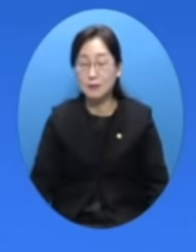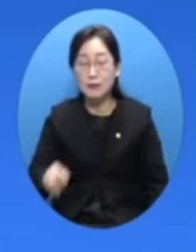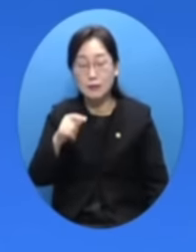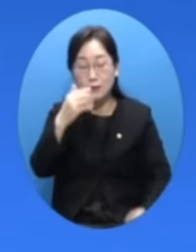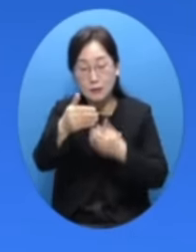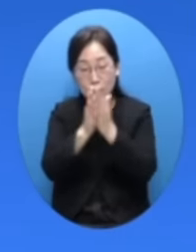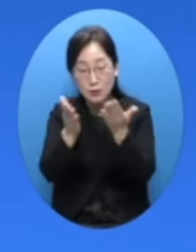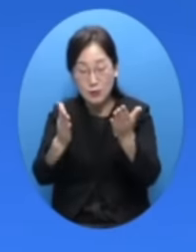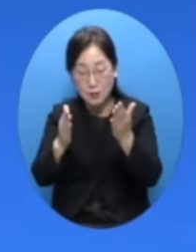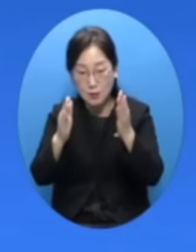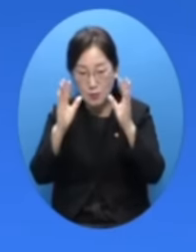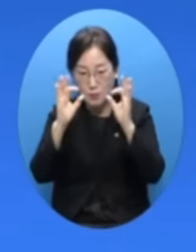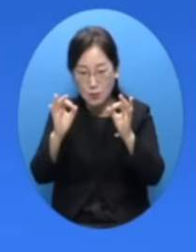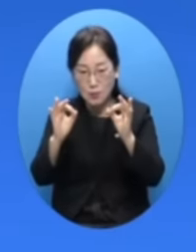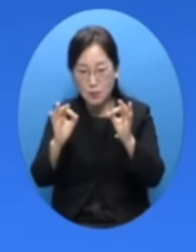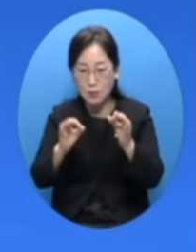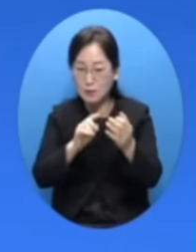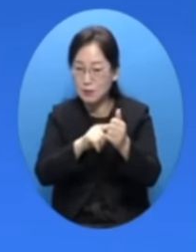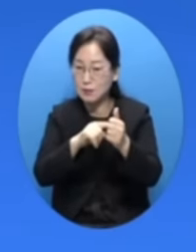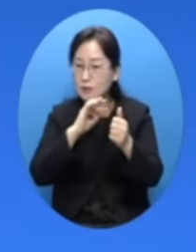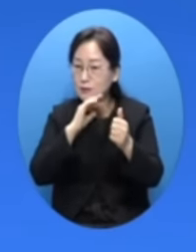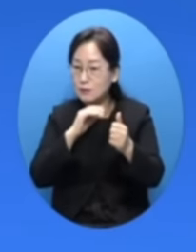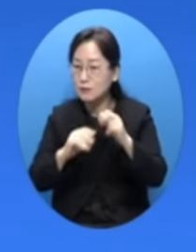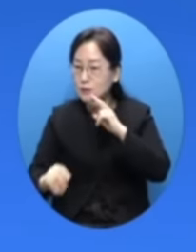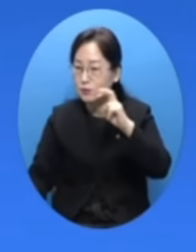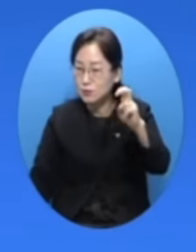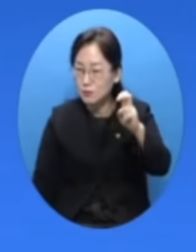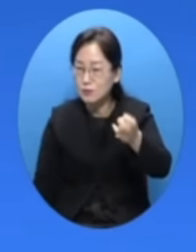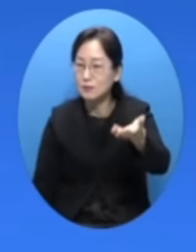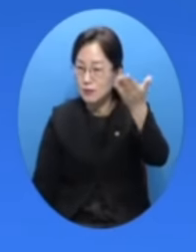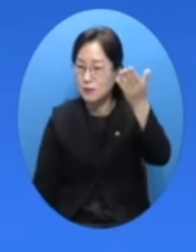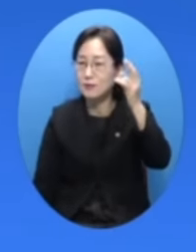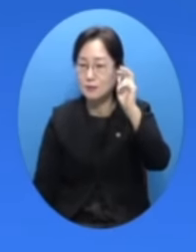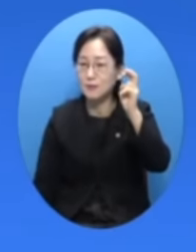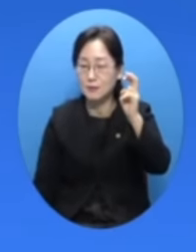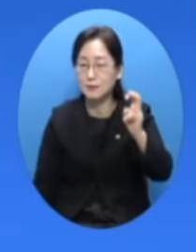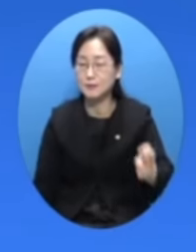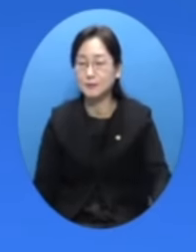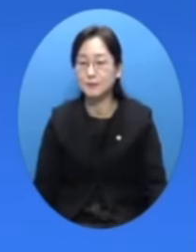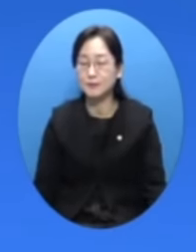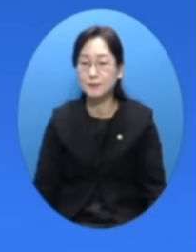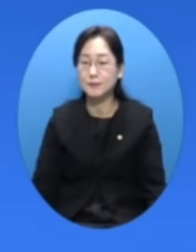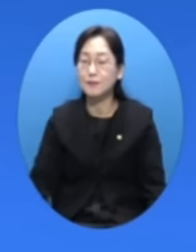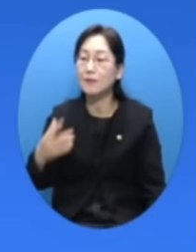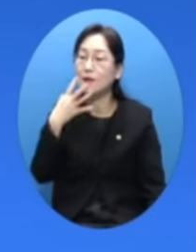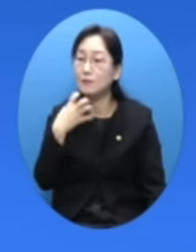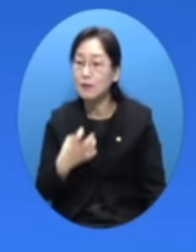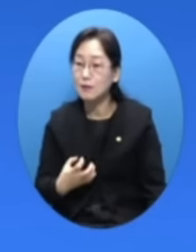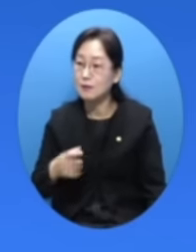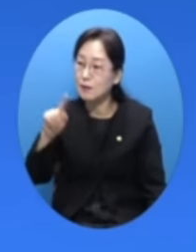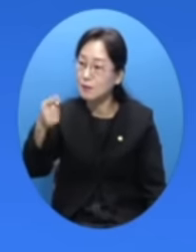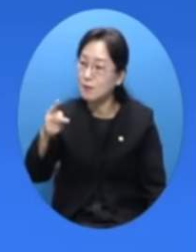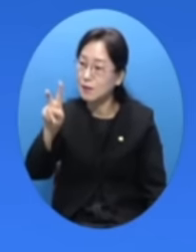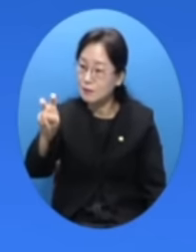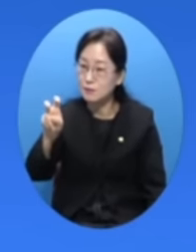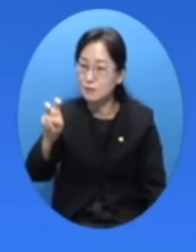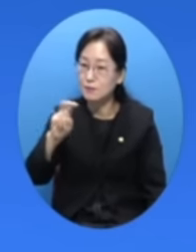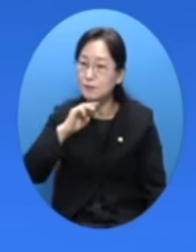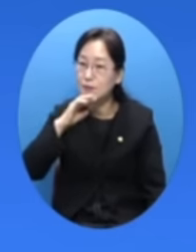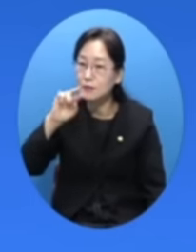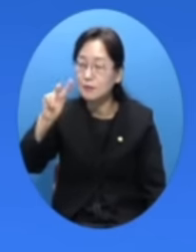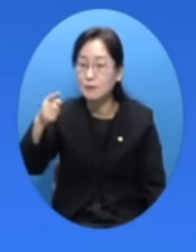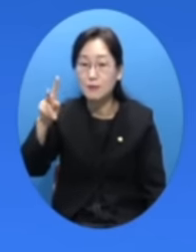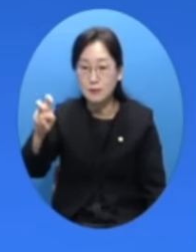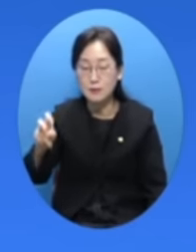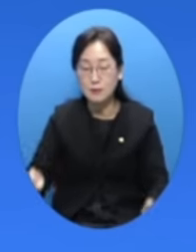성경학자들이 보기를 이때 이미 이삭은 20살이 넘은 나이로 봅니다. 그러면 아브라함은 120세가 넘었고